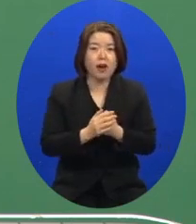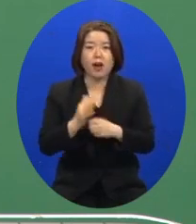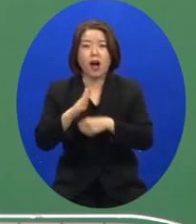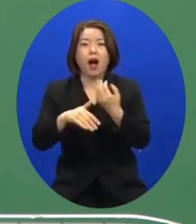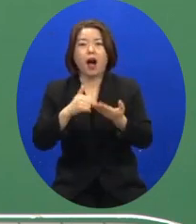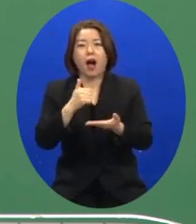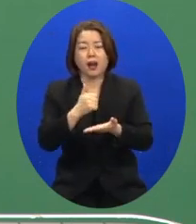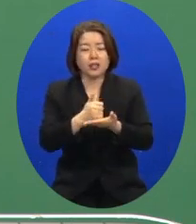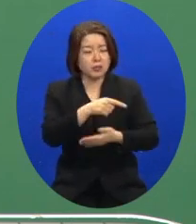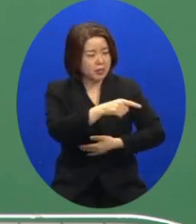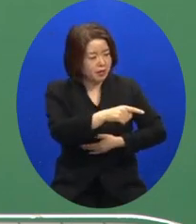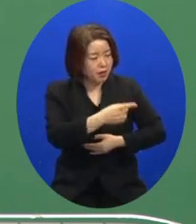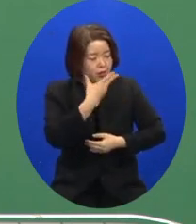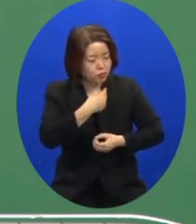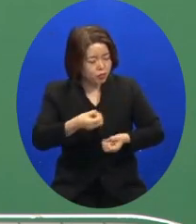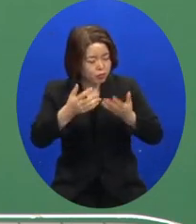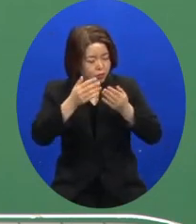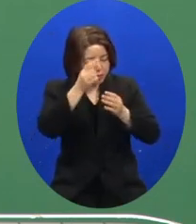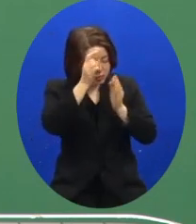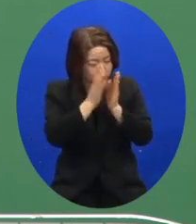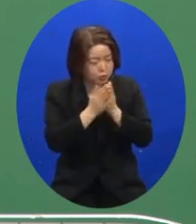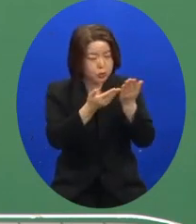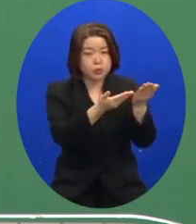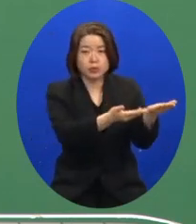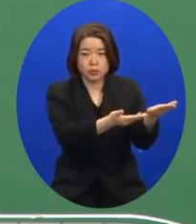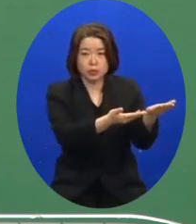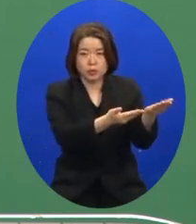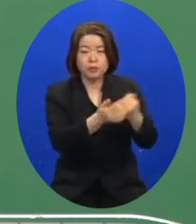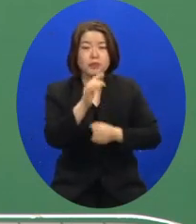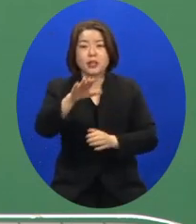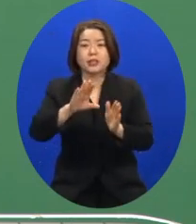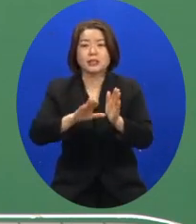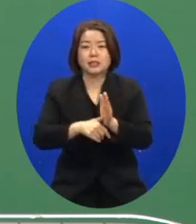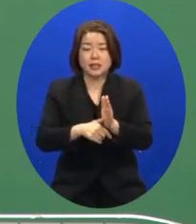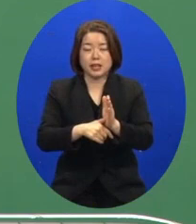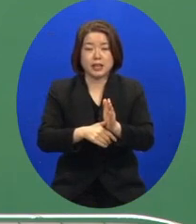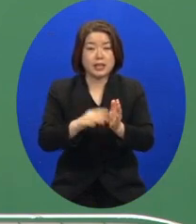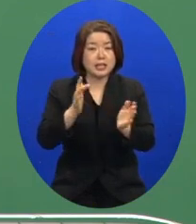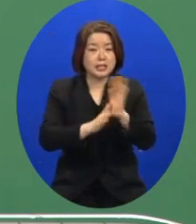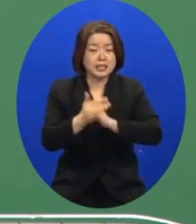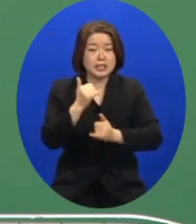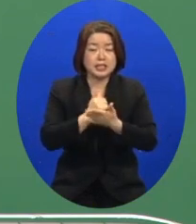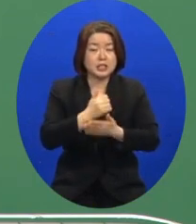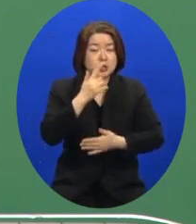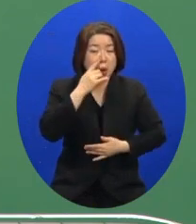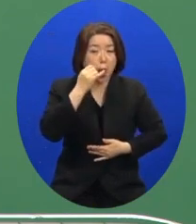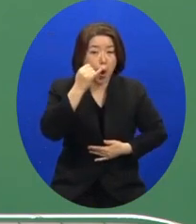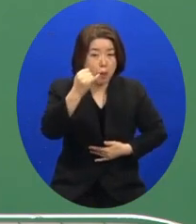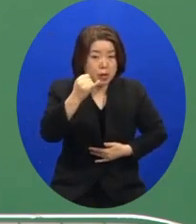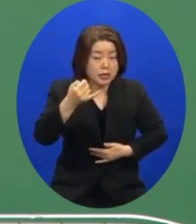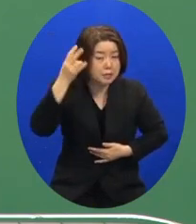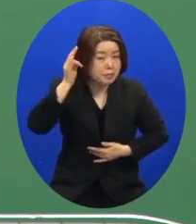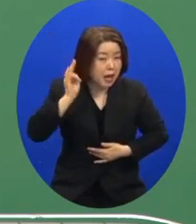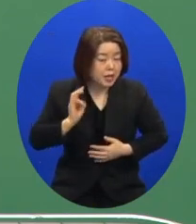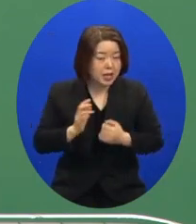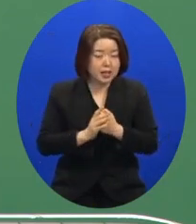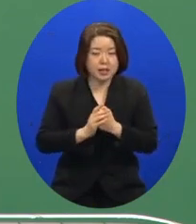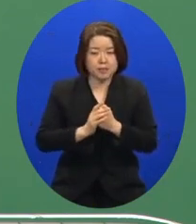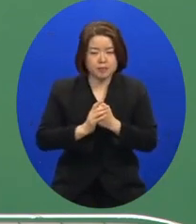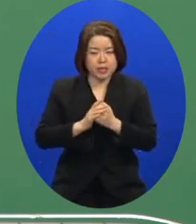축복하시는 기도를 하고 그때 예수님의 어머니 마리아에게 아주 의미심장한 예언을